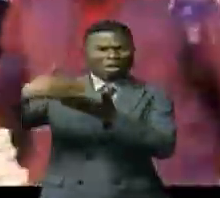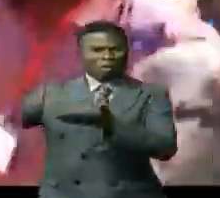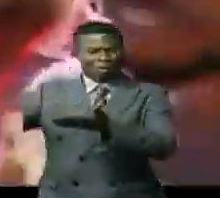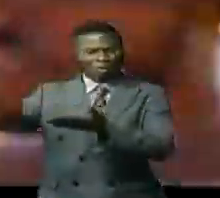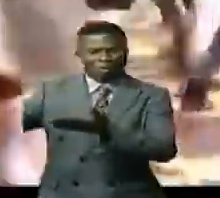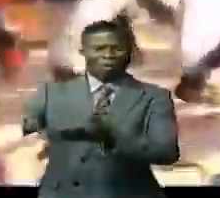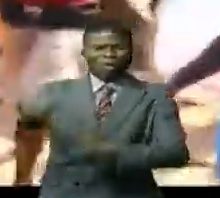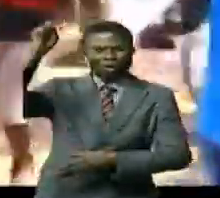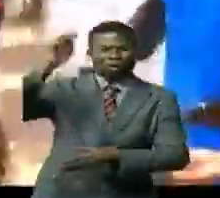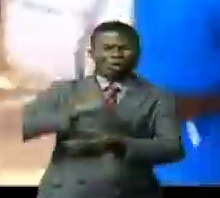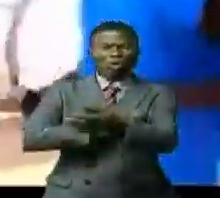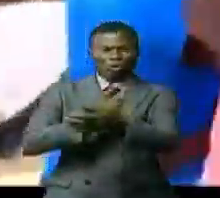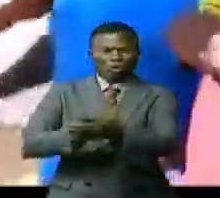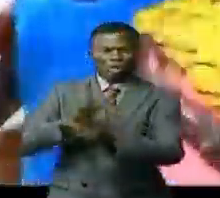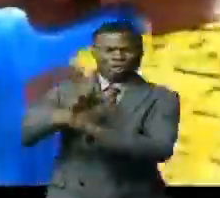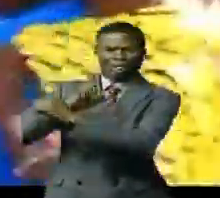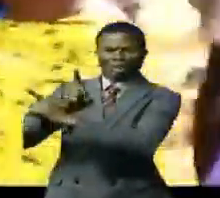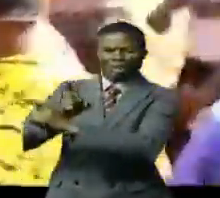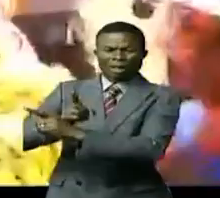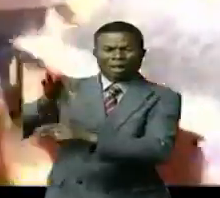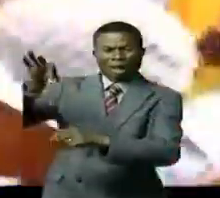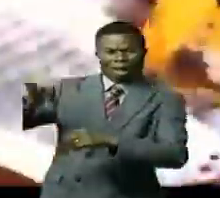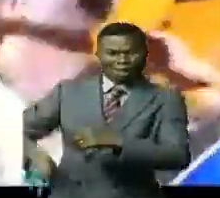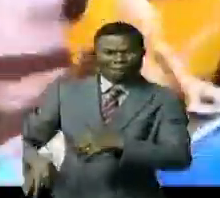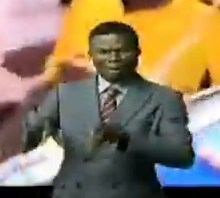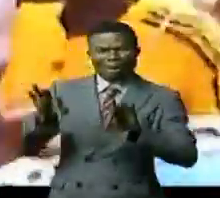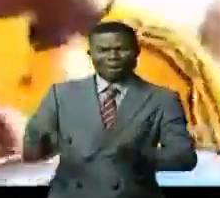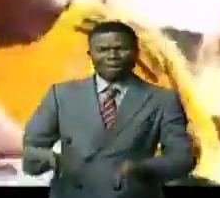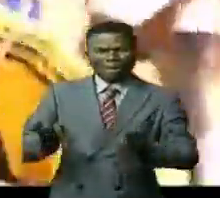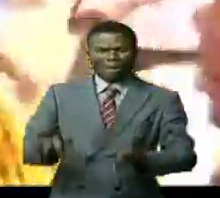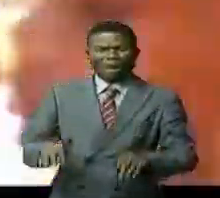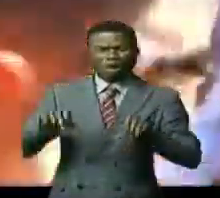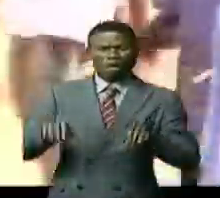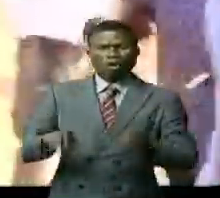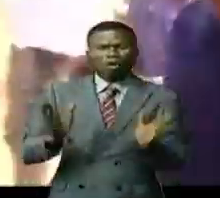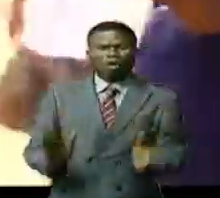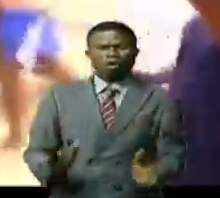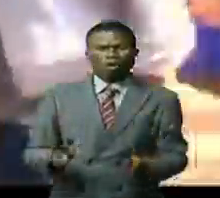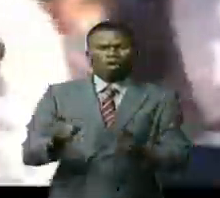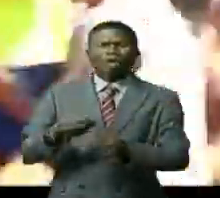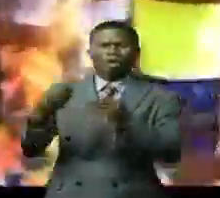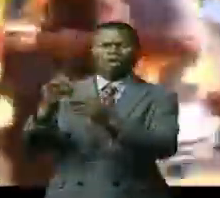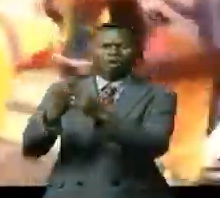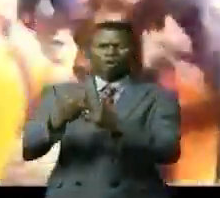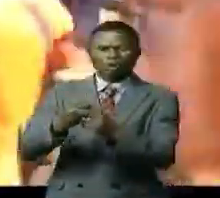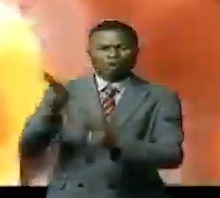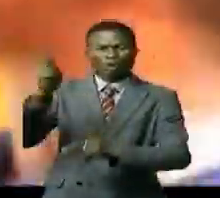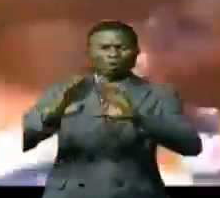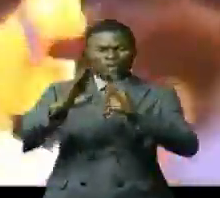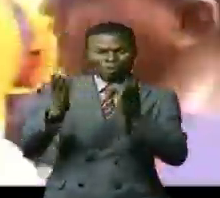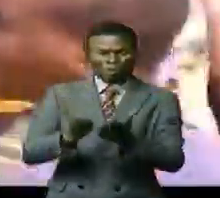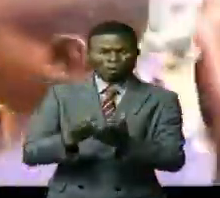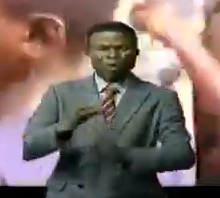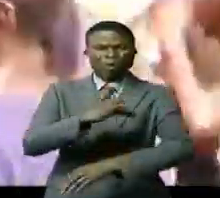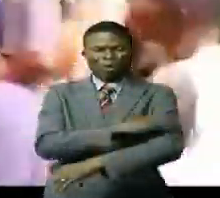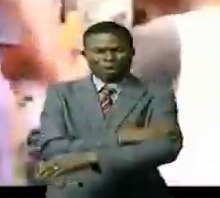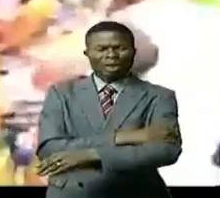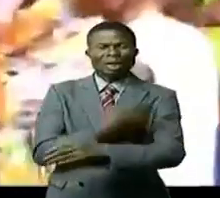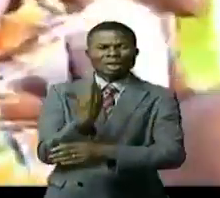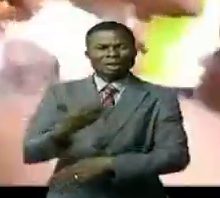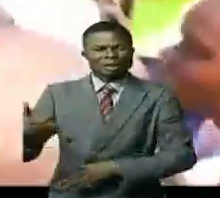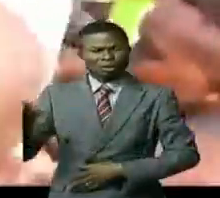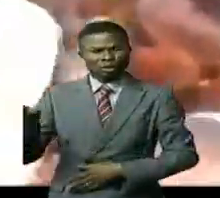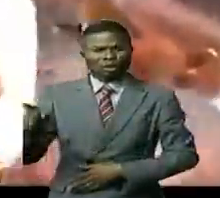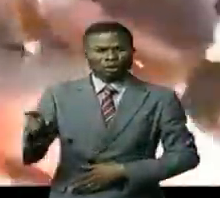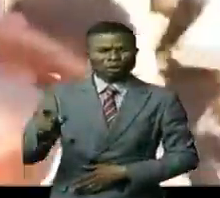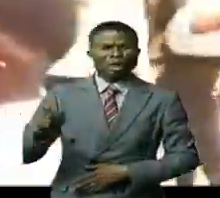Kivu pour défendre l'intégrité du territoire national et sécuriser les paisibles populations civiles et leurs biens face